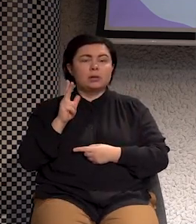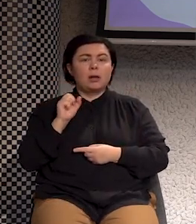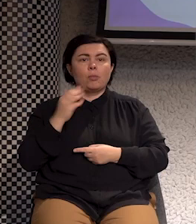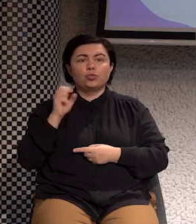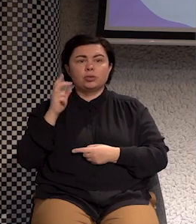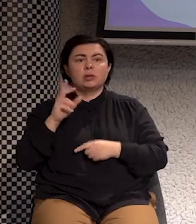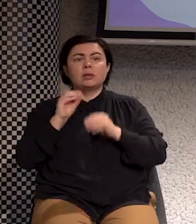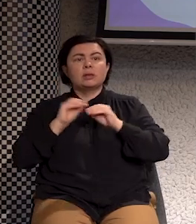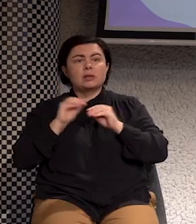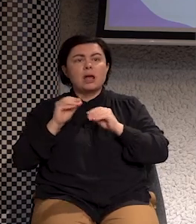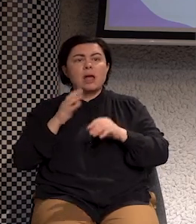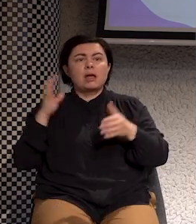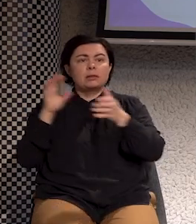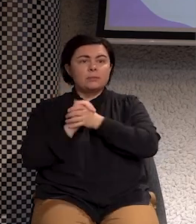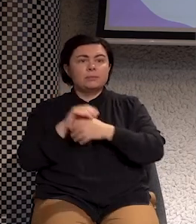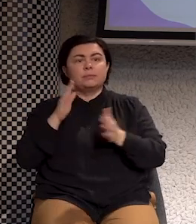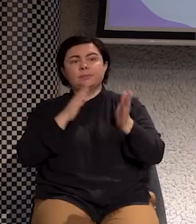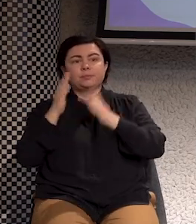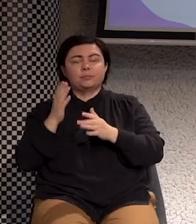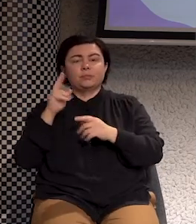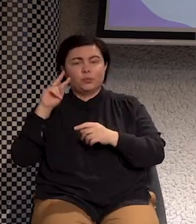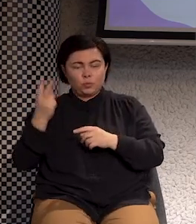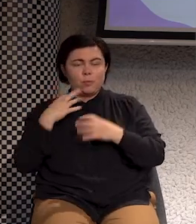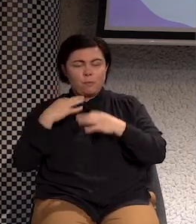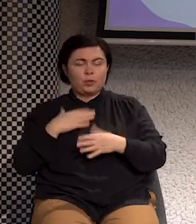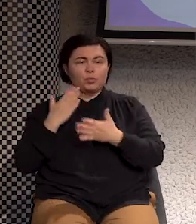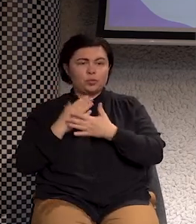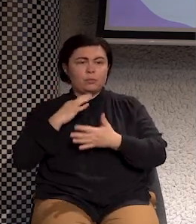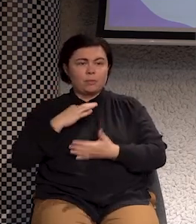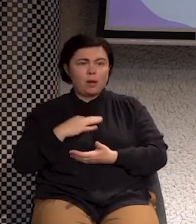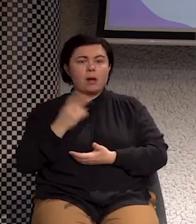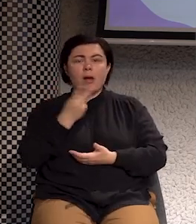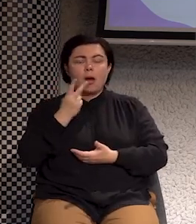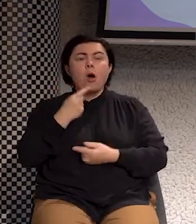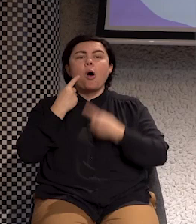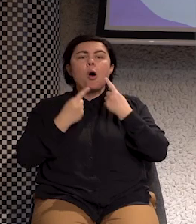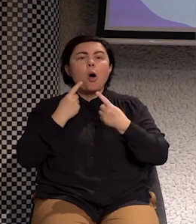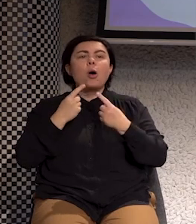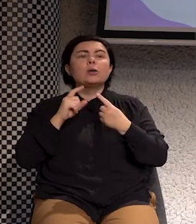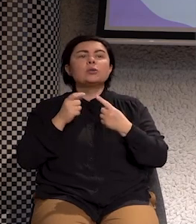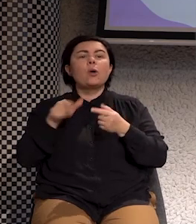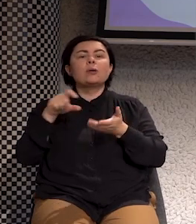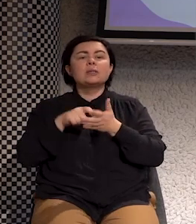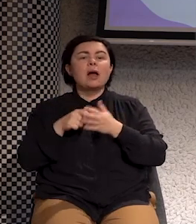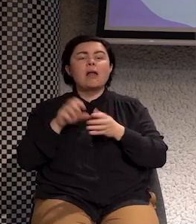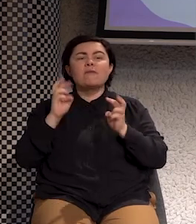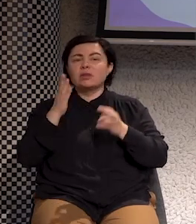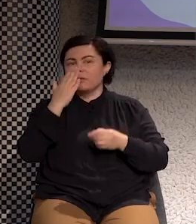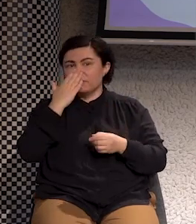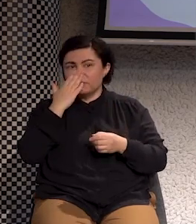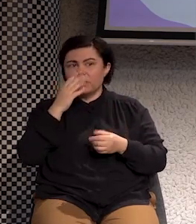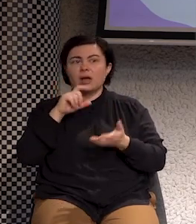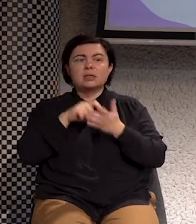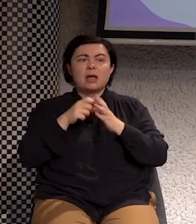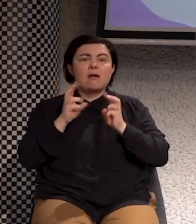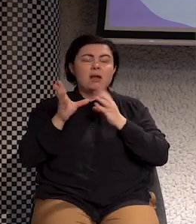Sztamy oraz Macieja Barczaka, który już tutaj na scenie był. Chłopaki opowiedzą o tym, co się dzieje na salach warsztatowych, na warsztacie